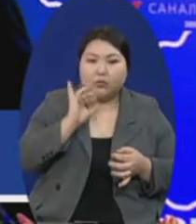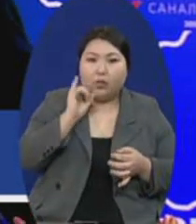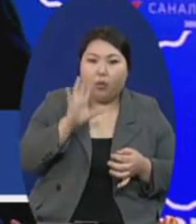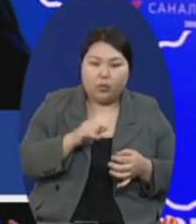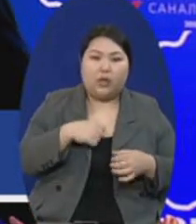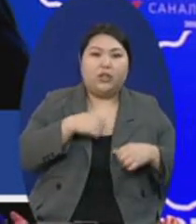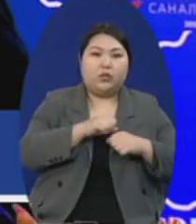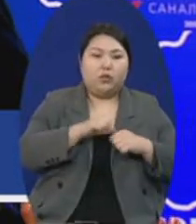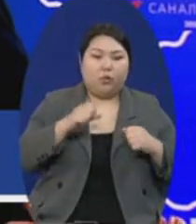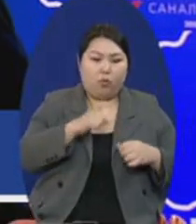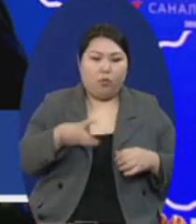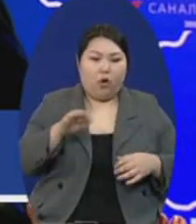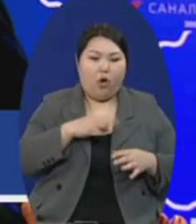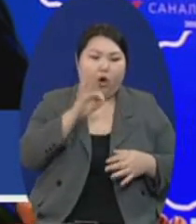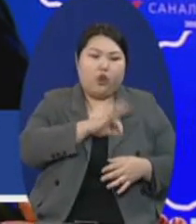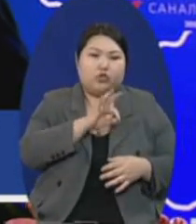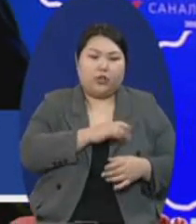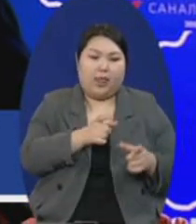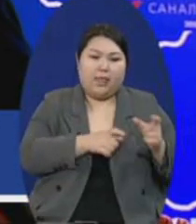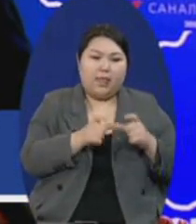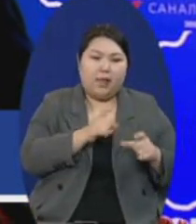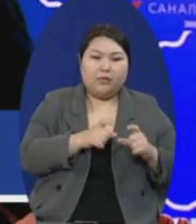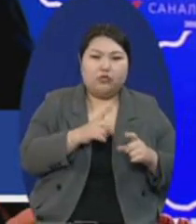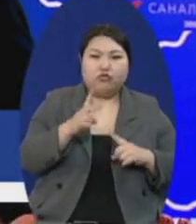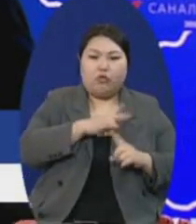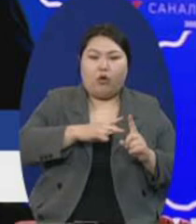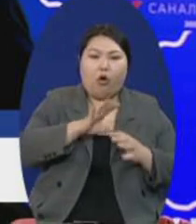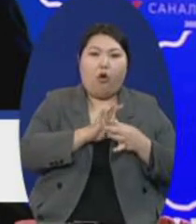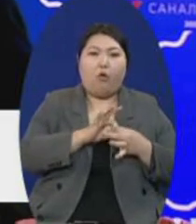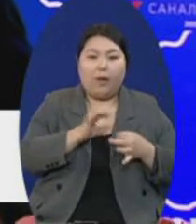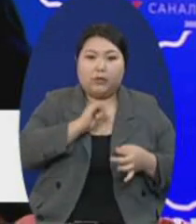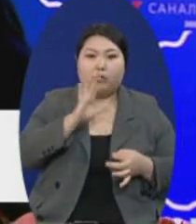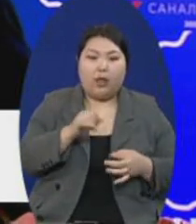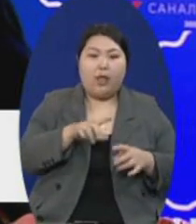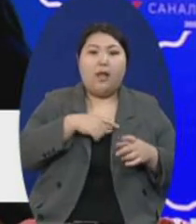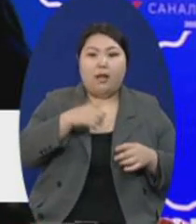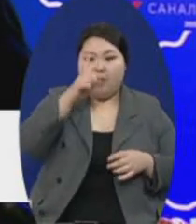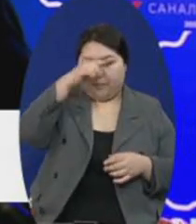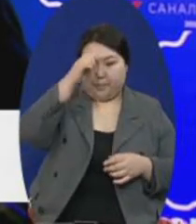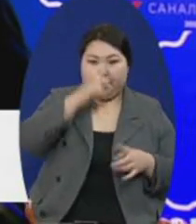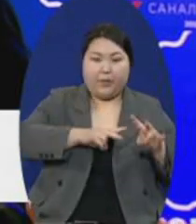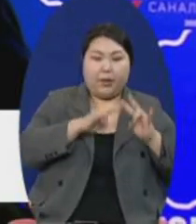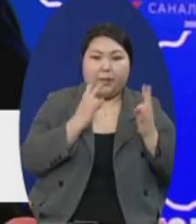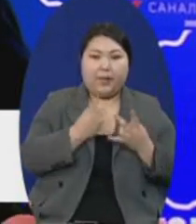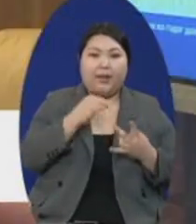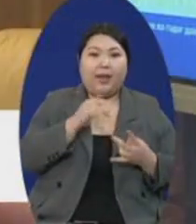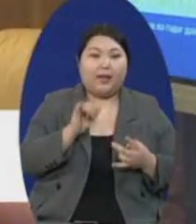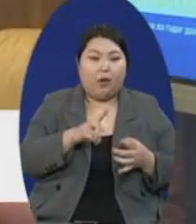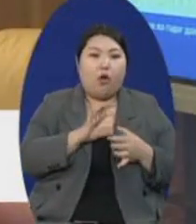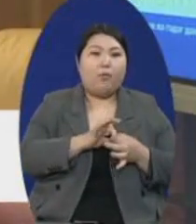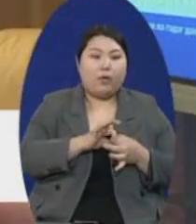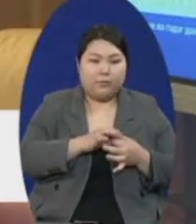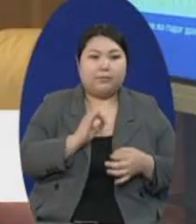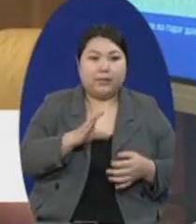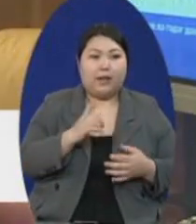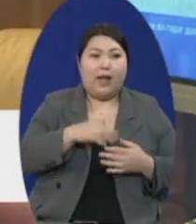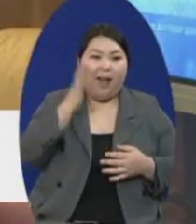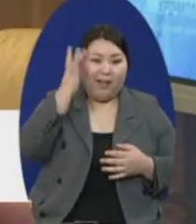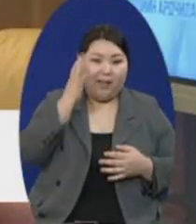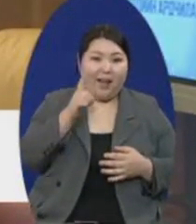орлогын эдийн засгийн зөвлөлийн холбоотой асуудал. Юу эрүүл мэндийн даатгалтай холбоотой тогтолцооны асуудал байж байгаа. Гадаадын